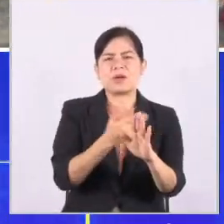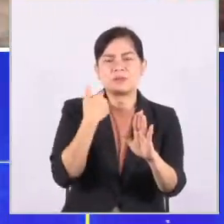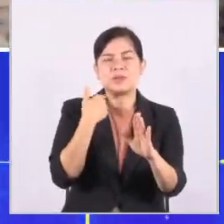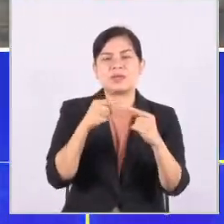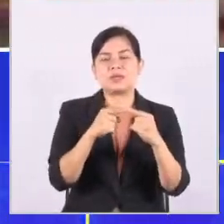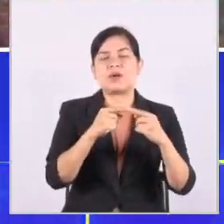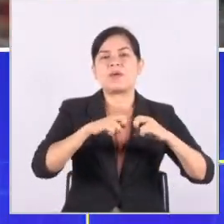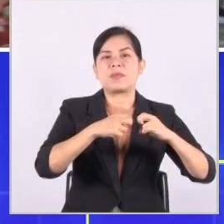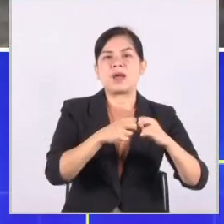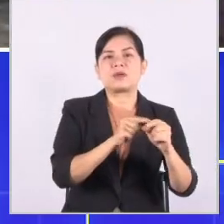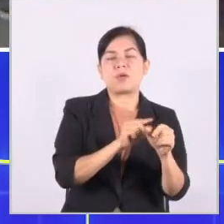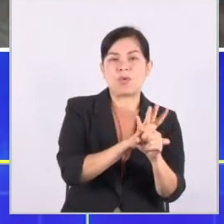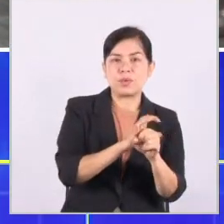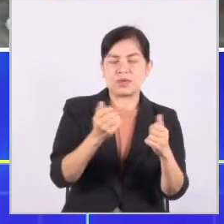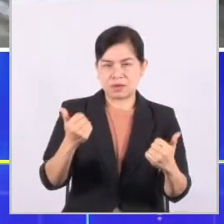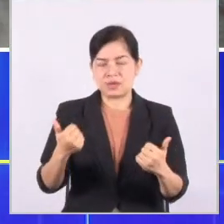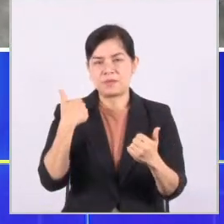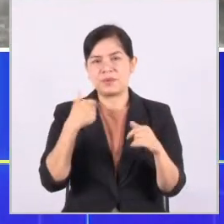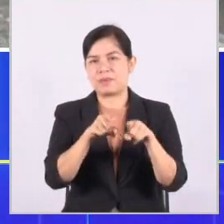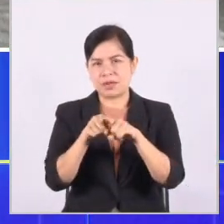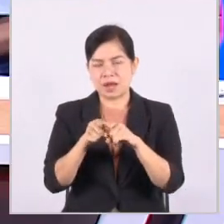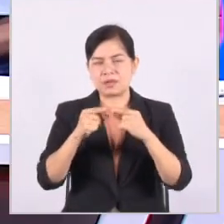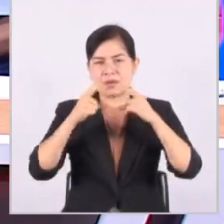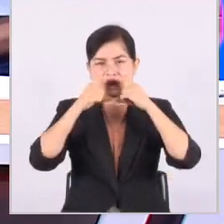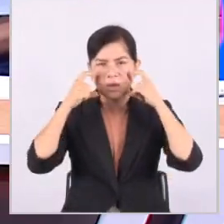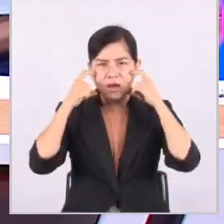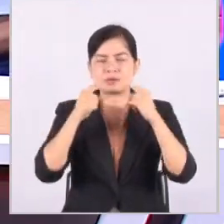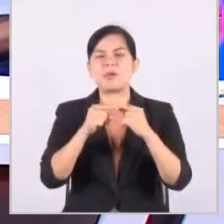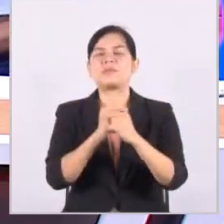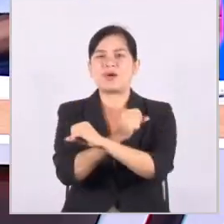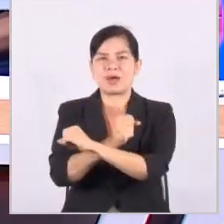ควิดได ้ ใส่หน้ากากอนามัยกันอยู่นะรวมตัวกันหลายๆคนแบบนี้นะคะ